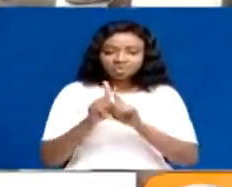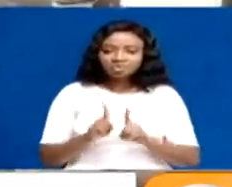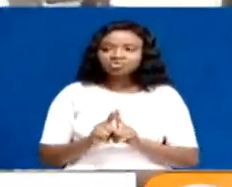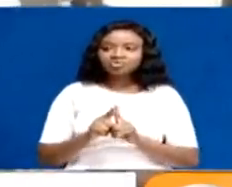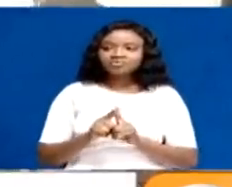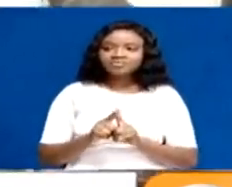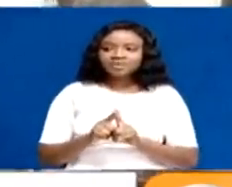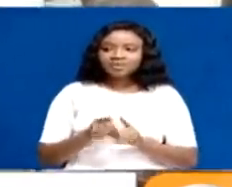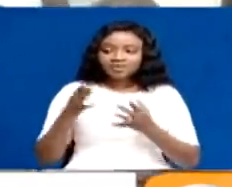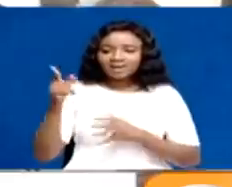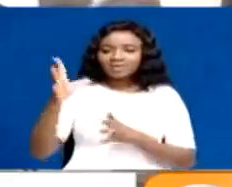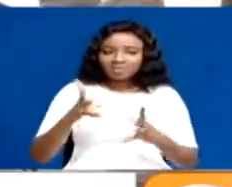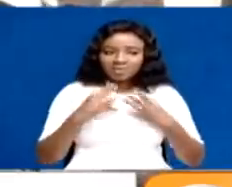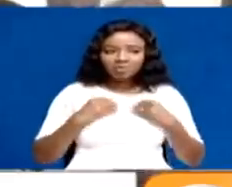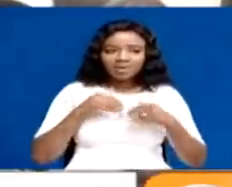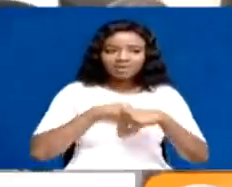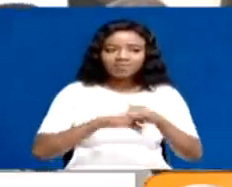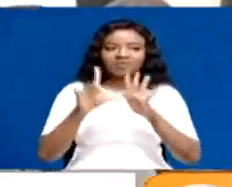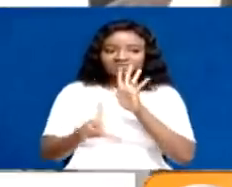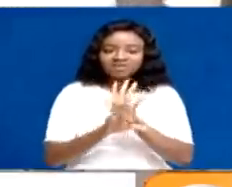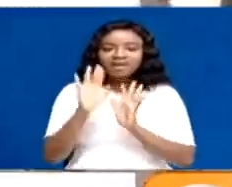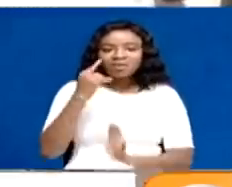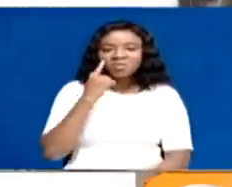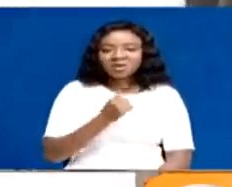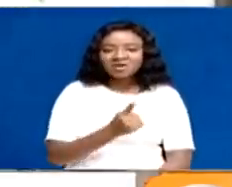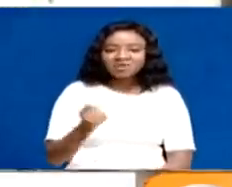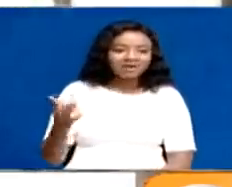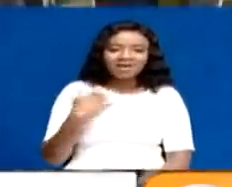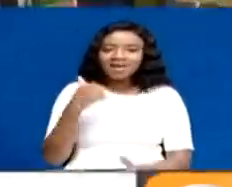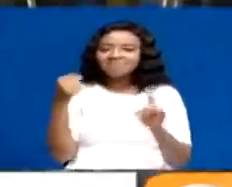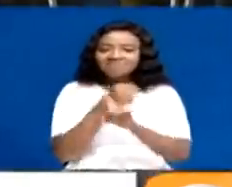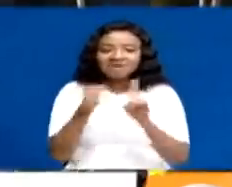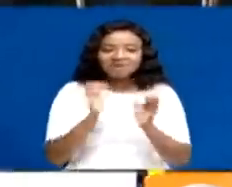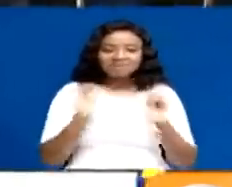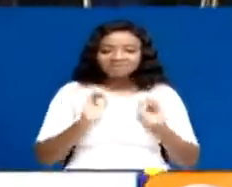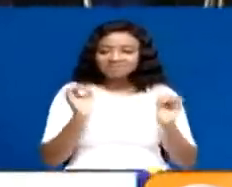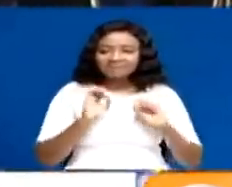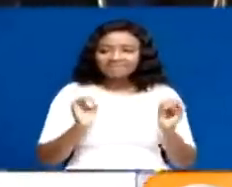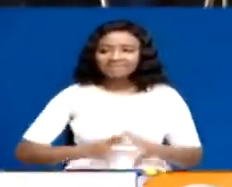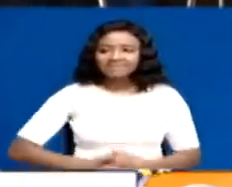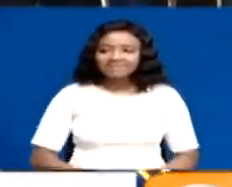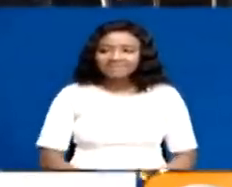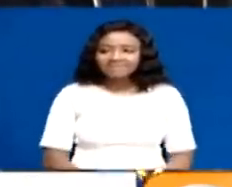sheria vile sasa wamekubali kufuata sheria. Mwaona hata hapa kuku hayajakuja kuwa na vita yote. Kazogunga, runinga ya Citizen.